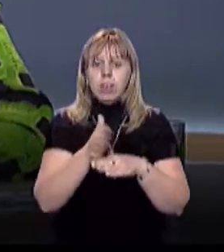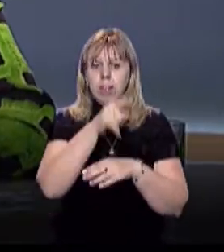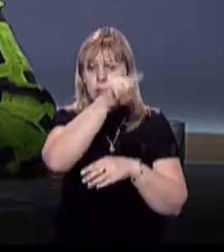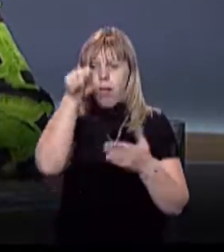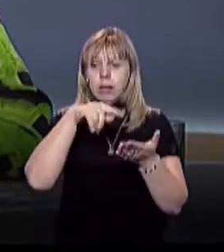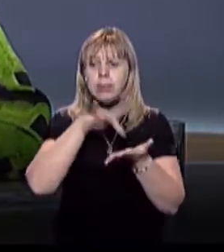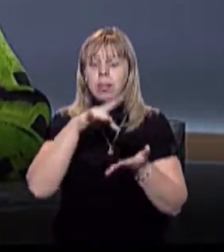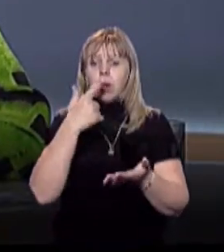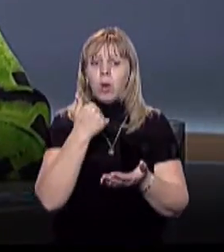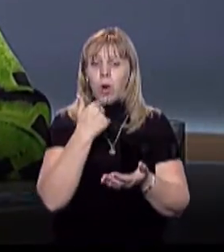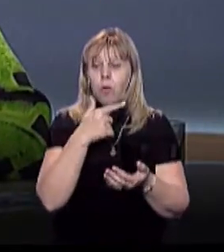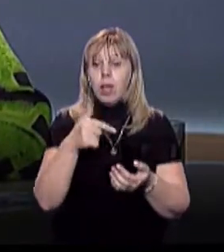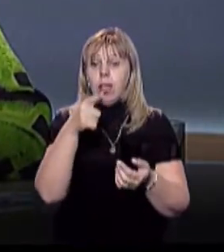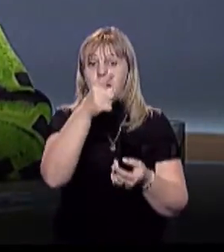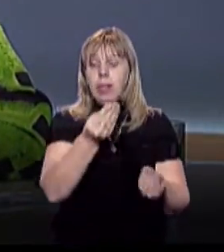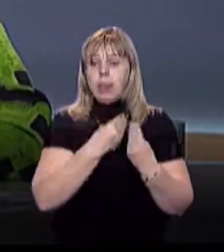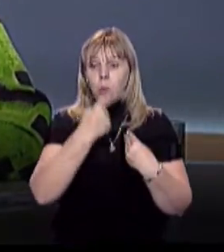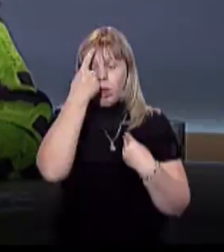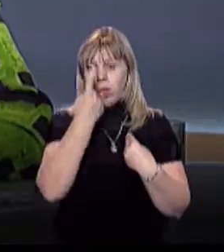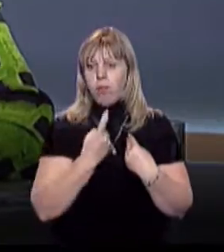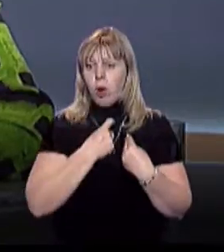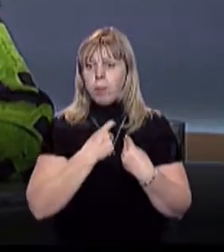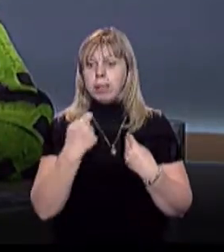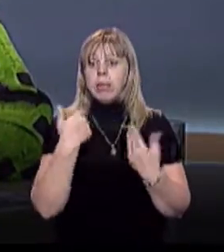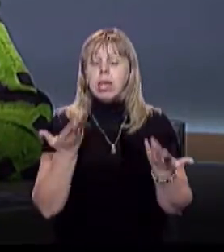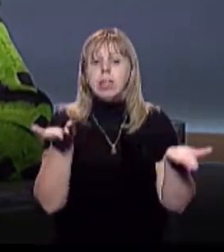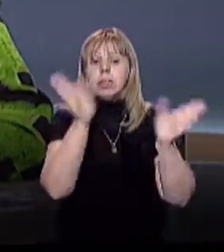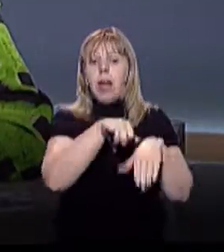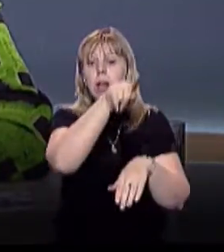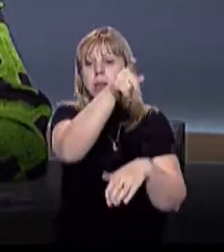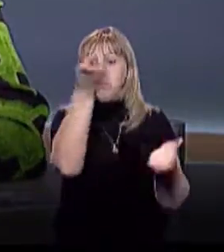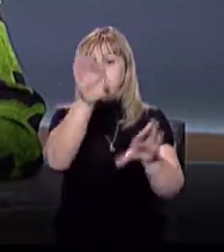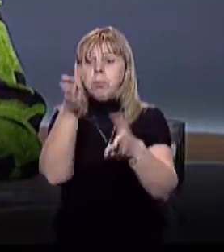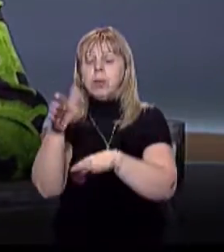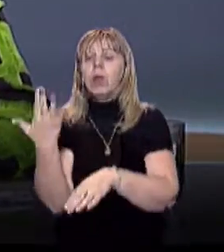переливання крові, і вони нам надають інформацію, які залишки у них є. І тому ми